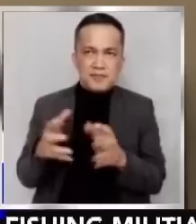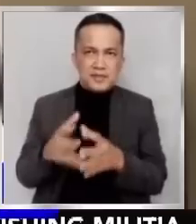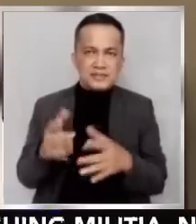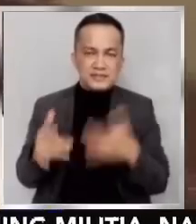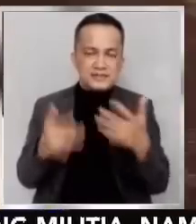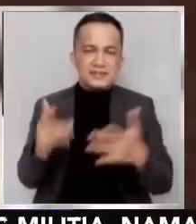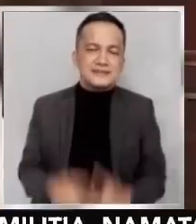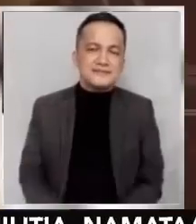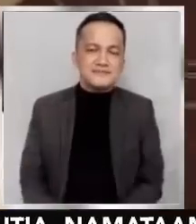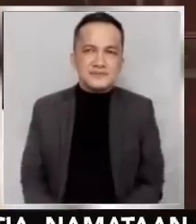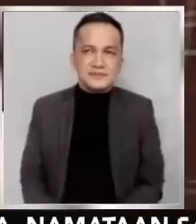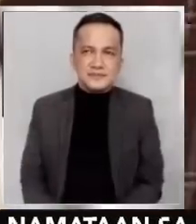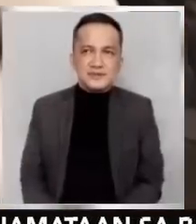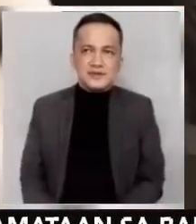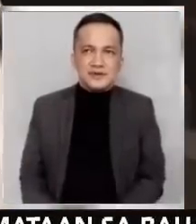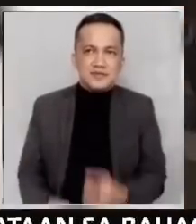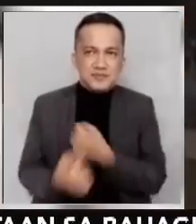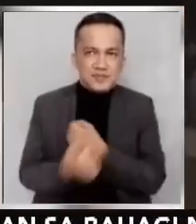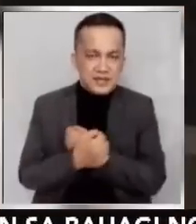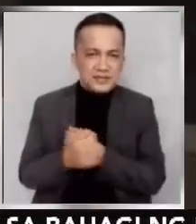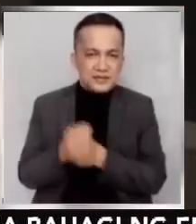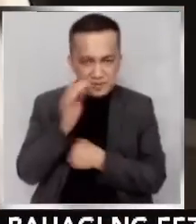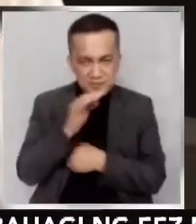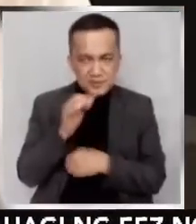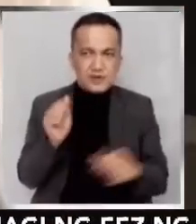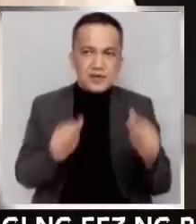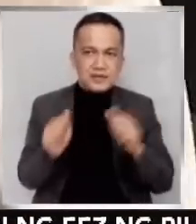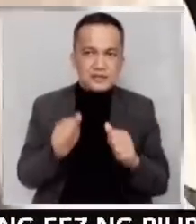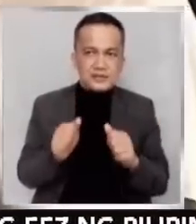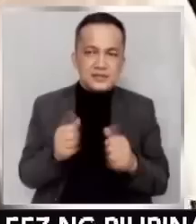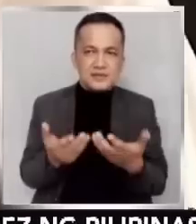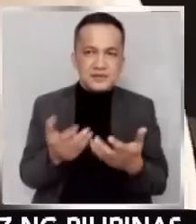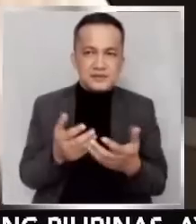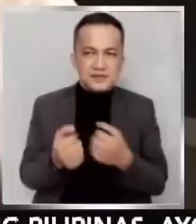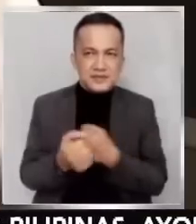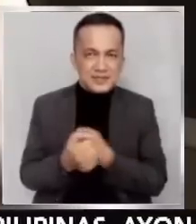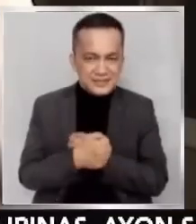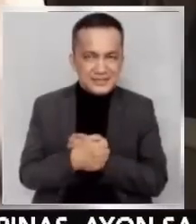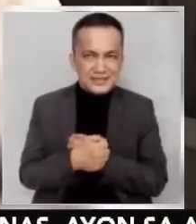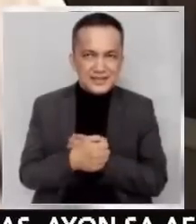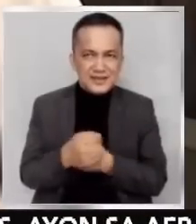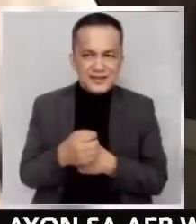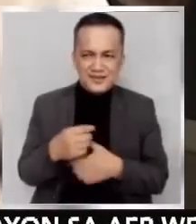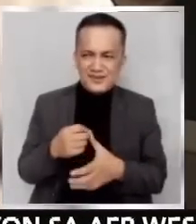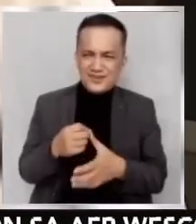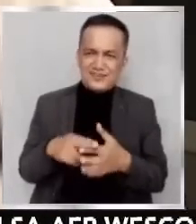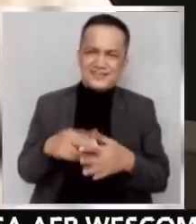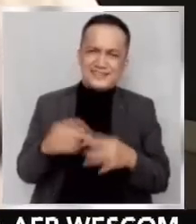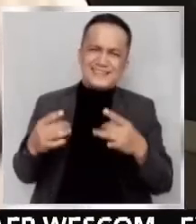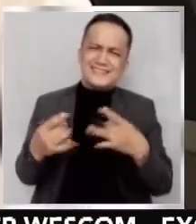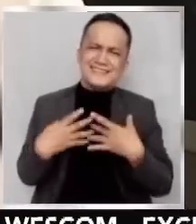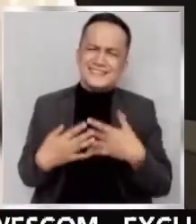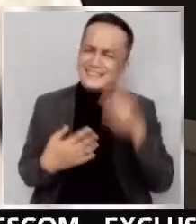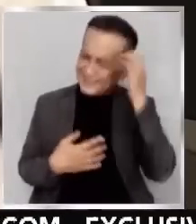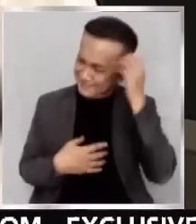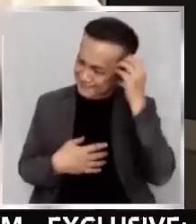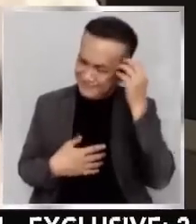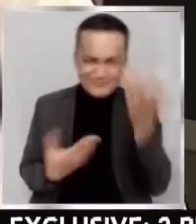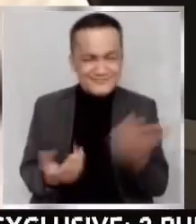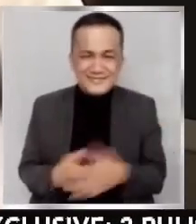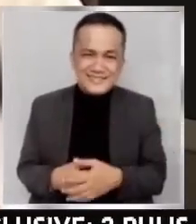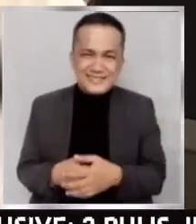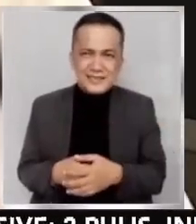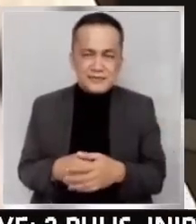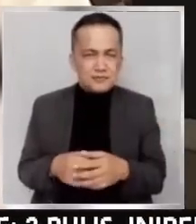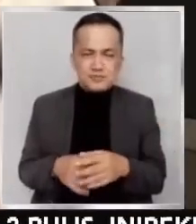mga Pilipino ang action. Siguro mamahalin niyo kung kaiinisan. Yun na siguro. It's very intense.